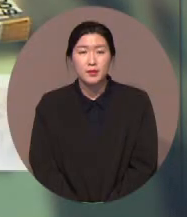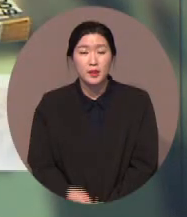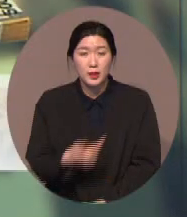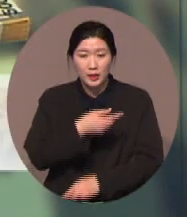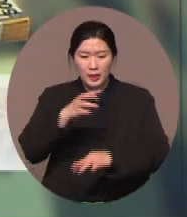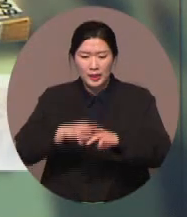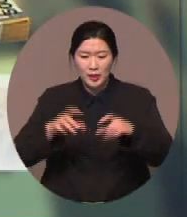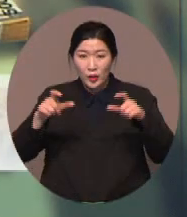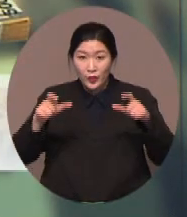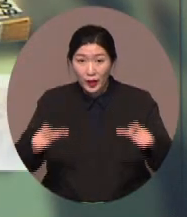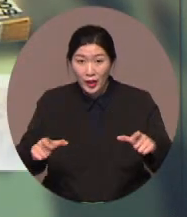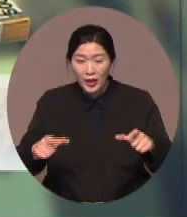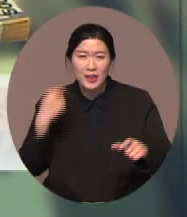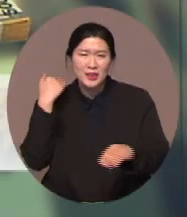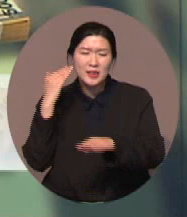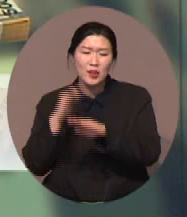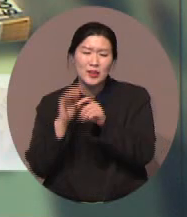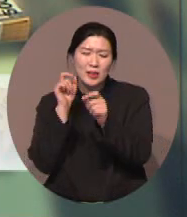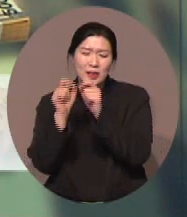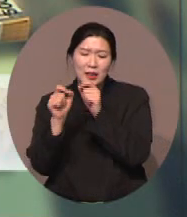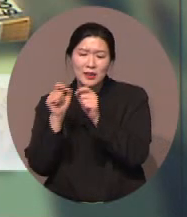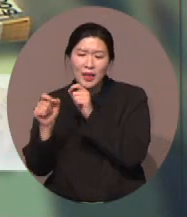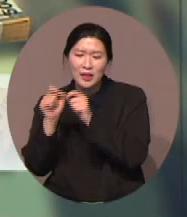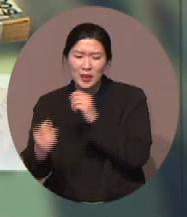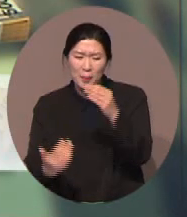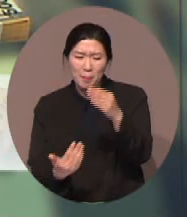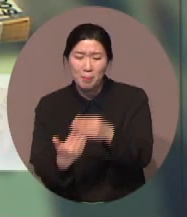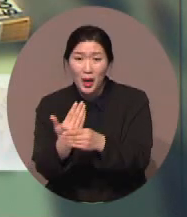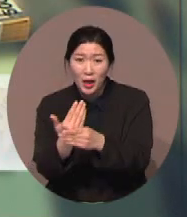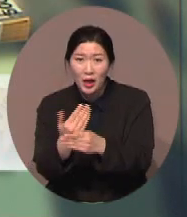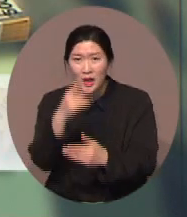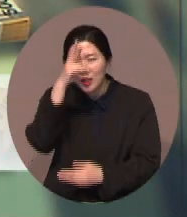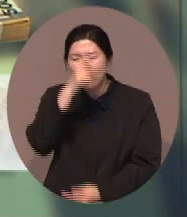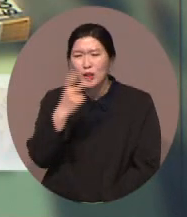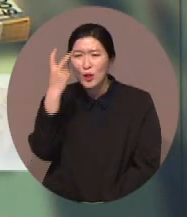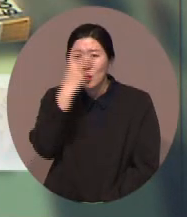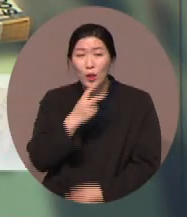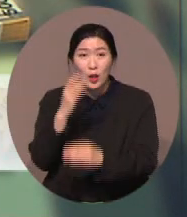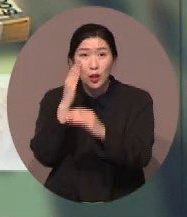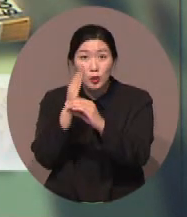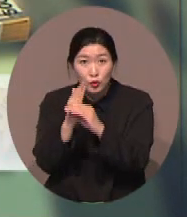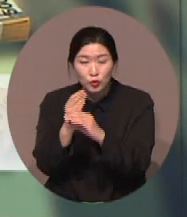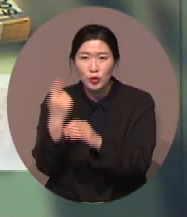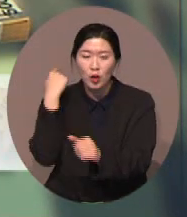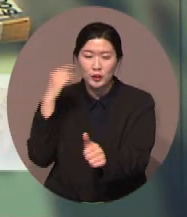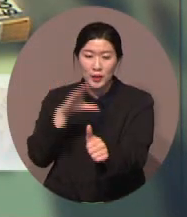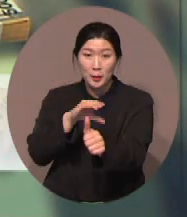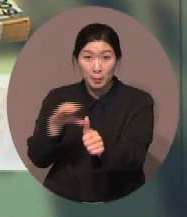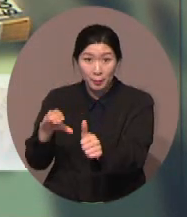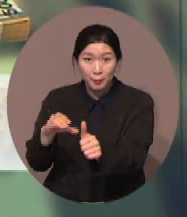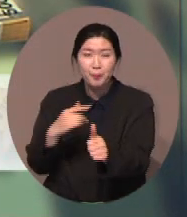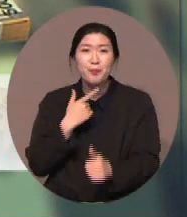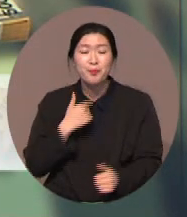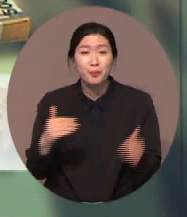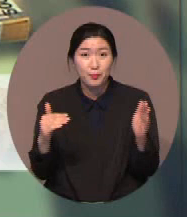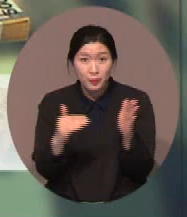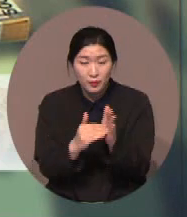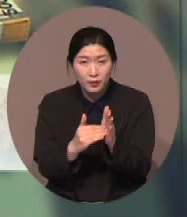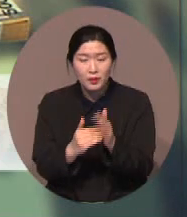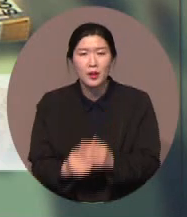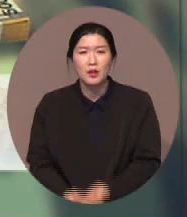대전에서 50억원대 전세 사기 사건이 발생해 경찰이 수사에 착수했다는 소식 어제 전해드렸었죠